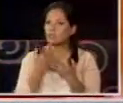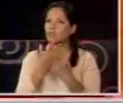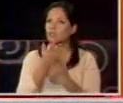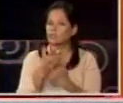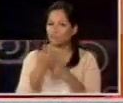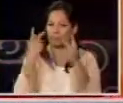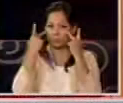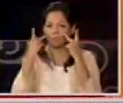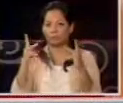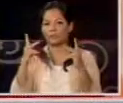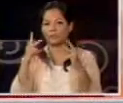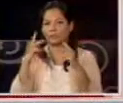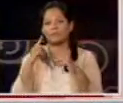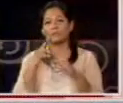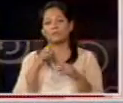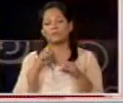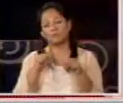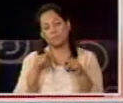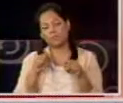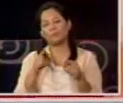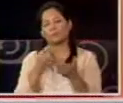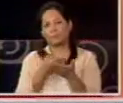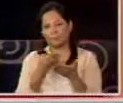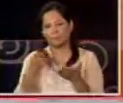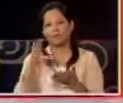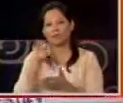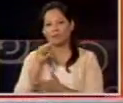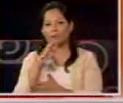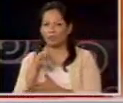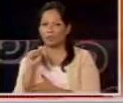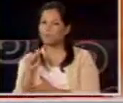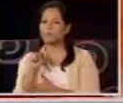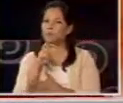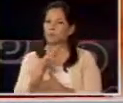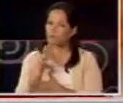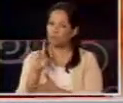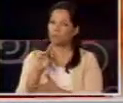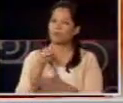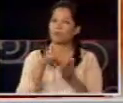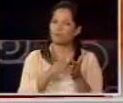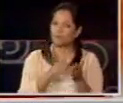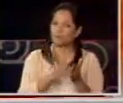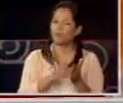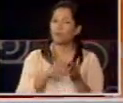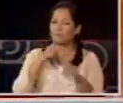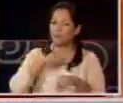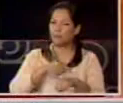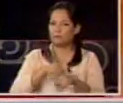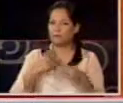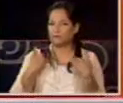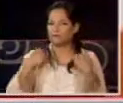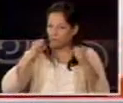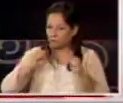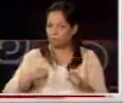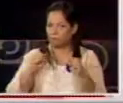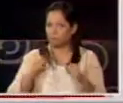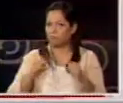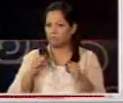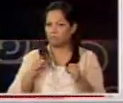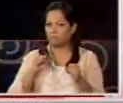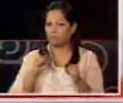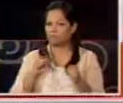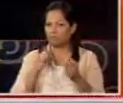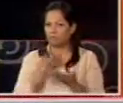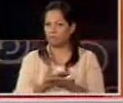ito ginawa. And binili po niya. So 28,000 siguro po, even at that time, may kakayanan naman po bilhin ni Carla